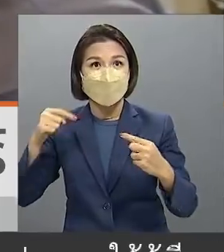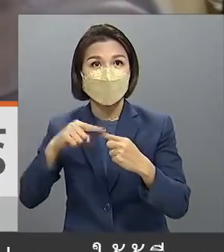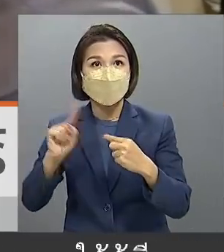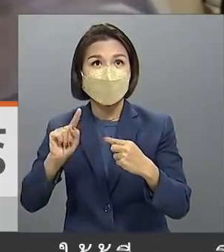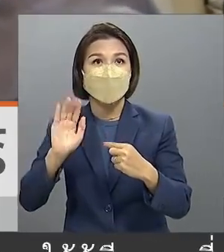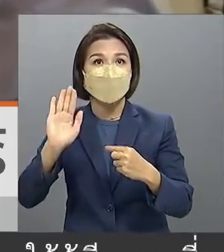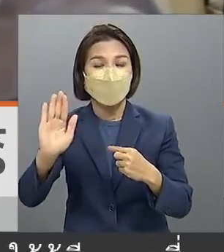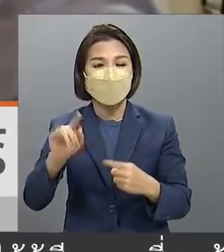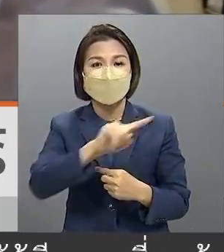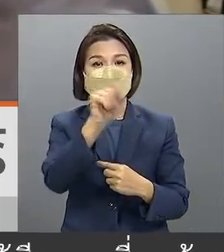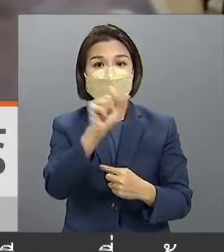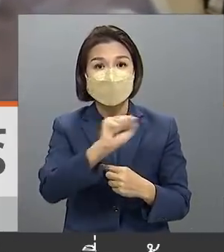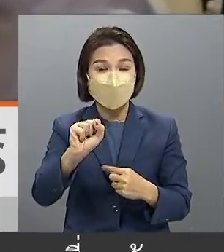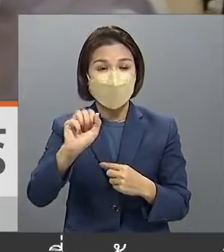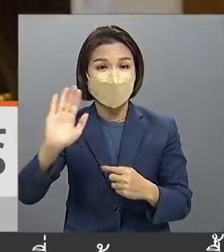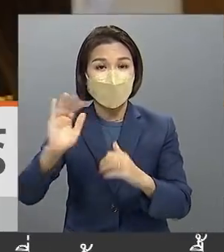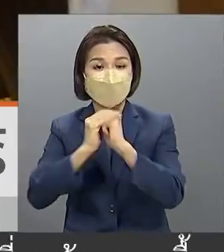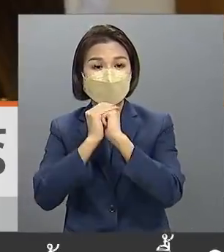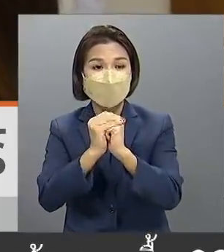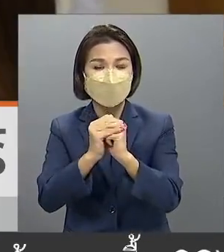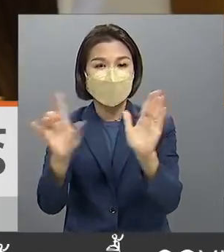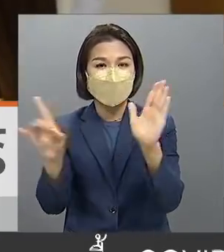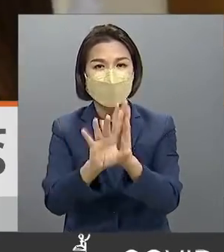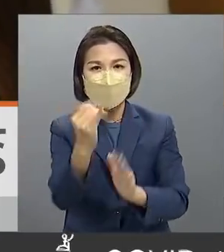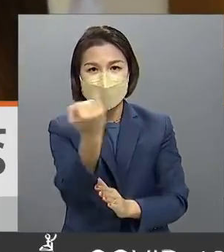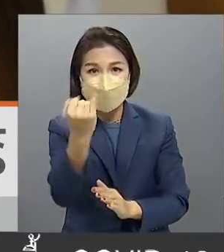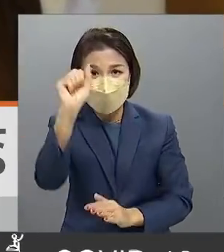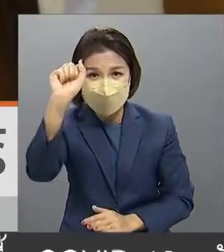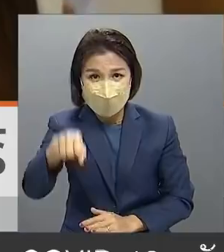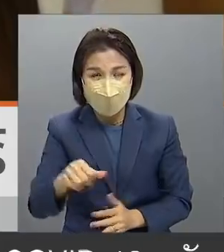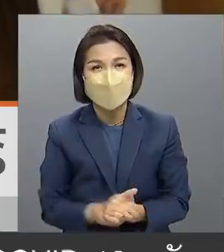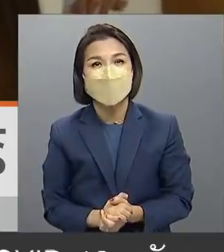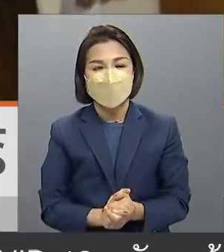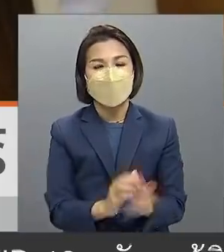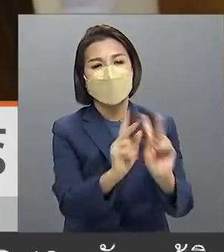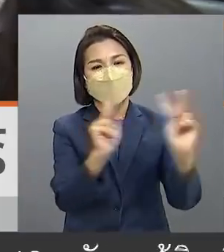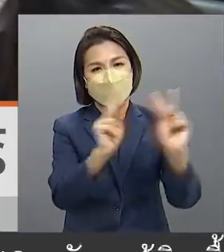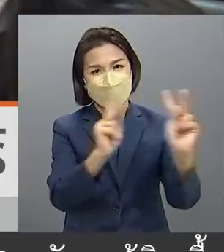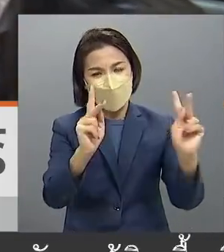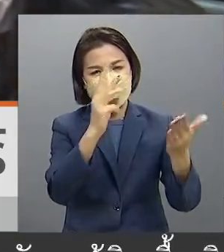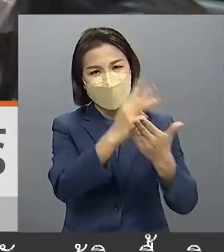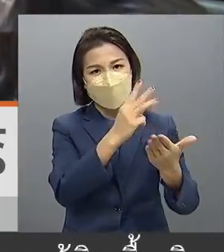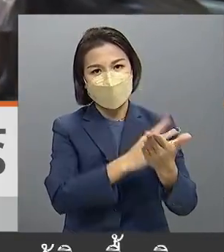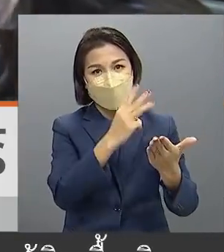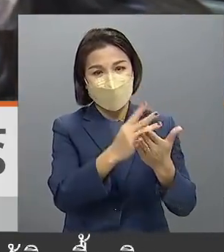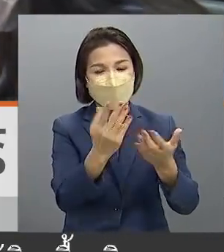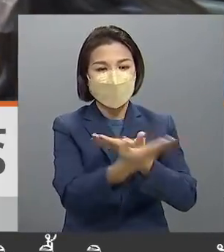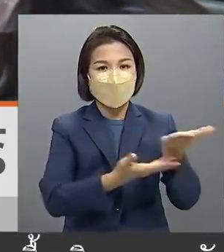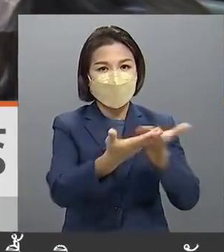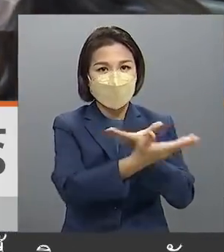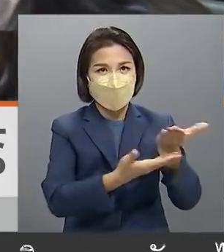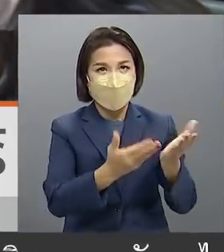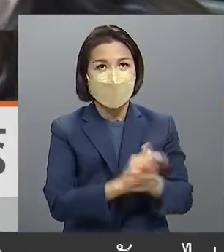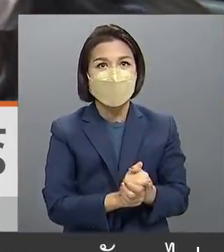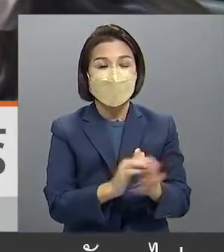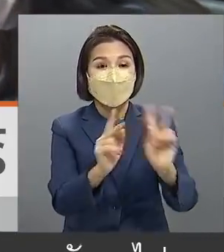ก็บอกว่าเรื่องนี้เป็นเรื่องของคณะกรรมการวิชาการที่จะเป็นผู้พิจารณาโดยยืนยันผู้เชี่ยวชาญในคณะกรรมการต่างก็มุ่